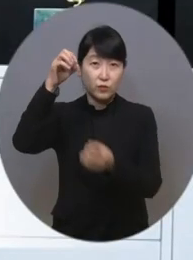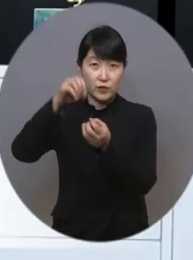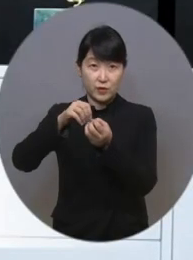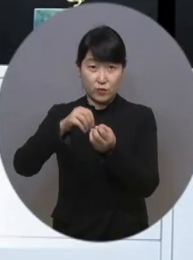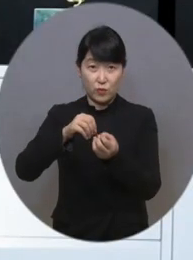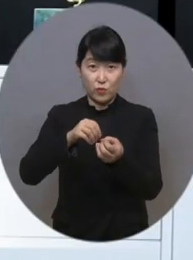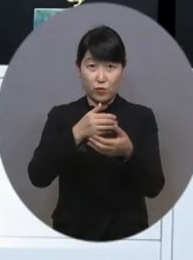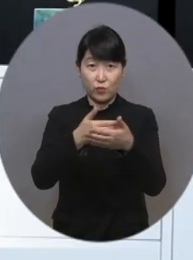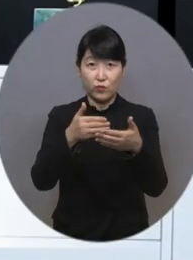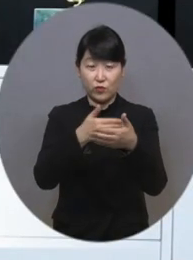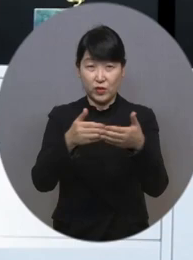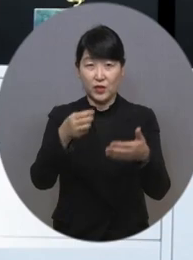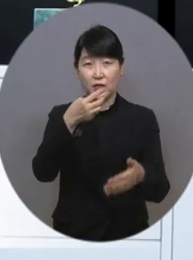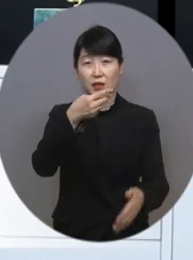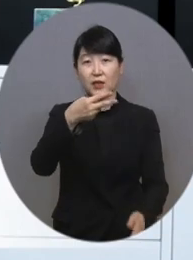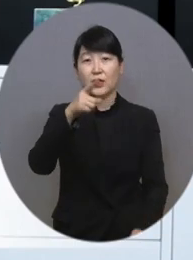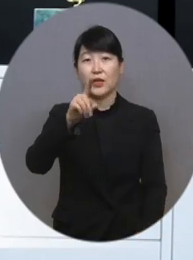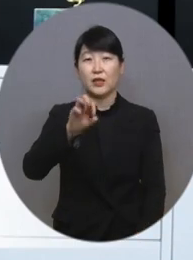문양을 이용한